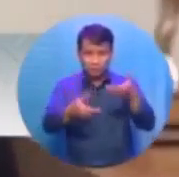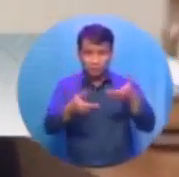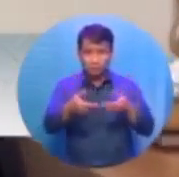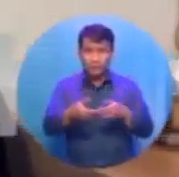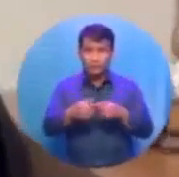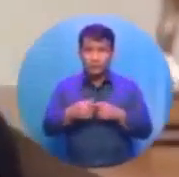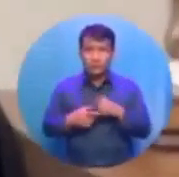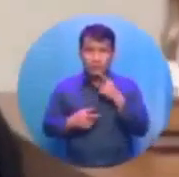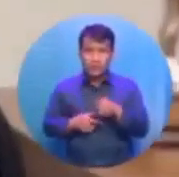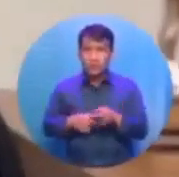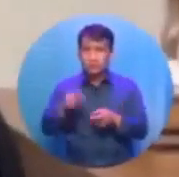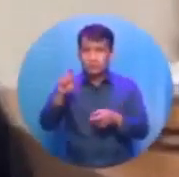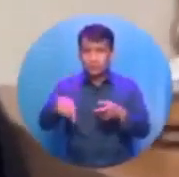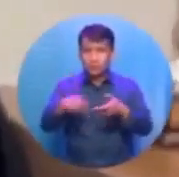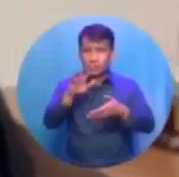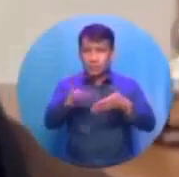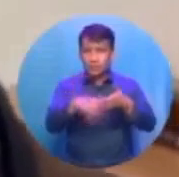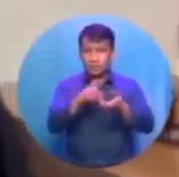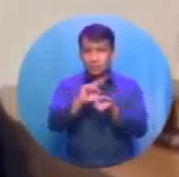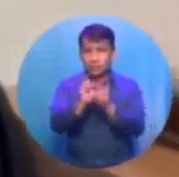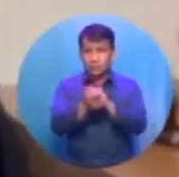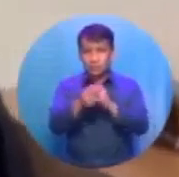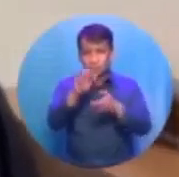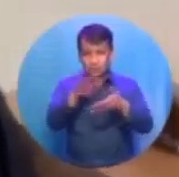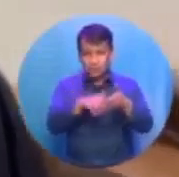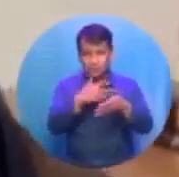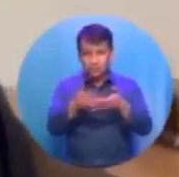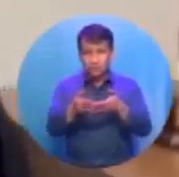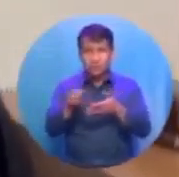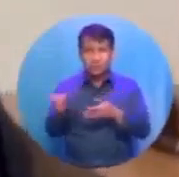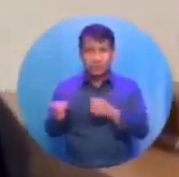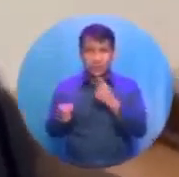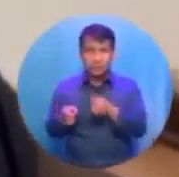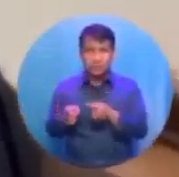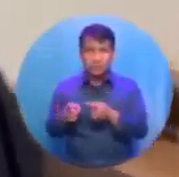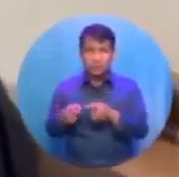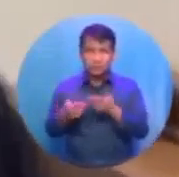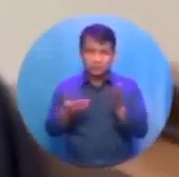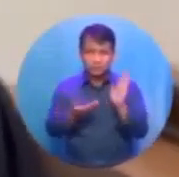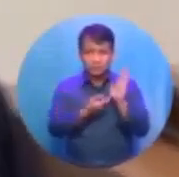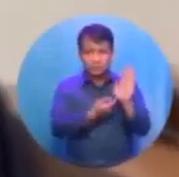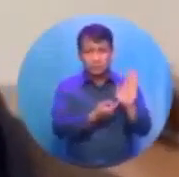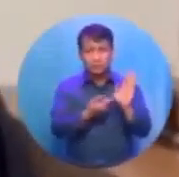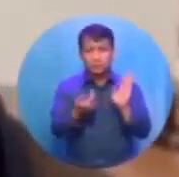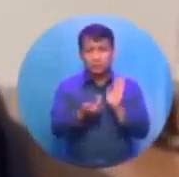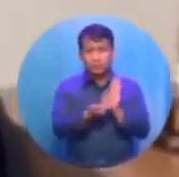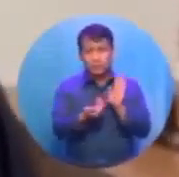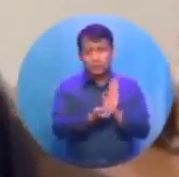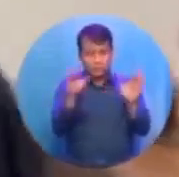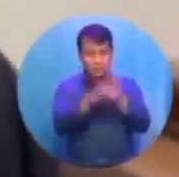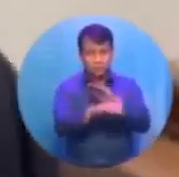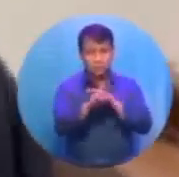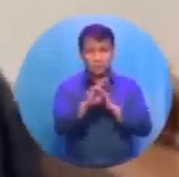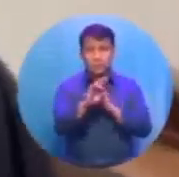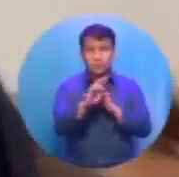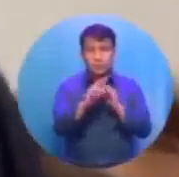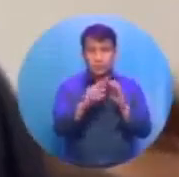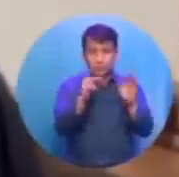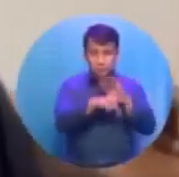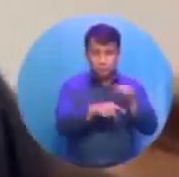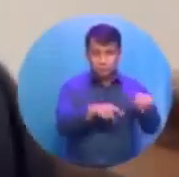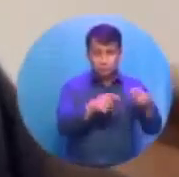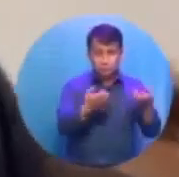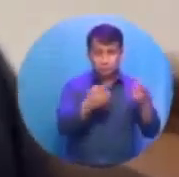kasi, pwede ka mag-reset ng hearing para mabigyan ka ng chance, mabigay yung iyong side or mag-adduce ka ng evidence to support yung crime na iyong